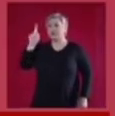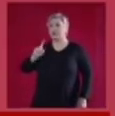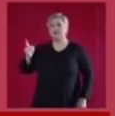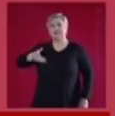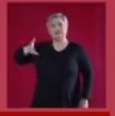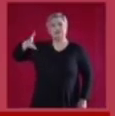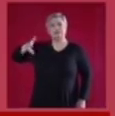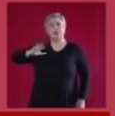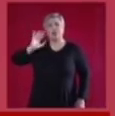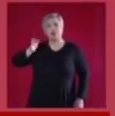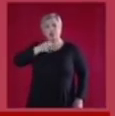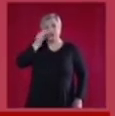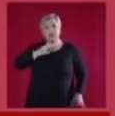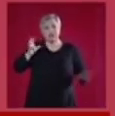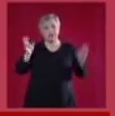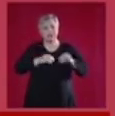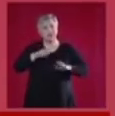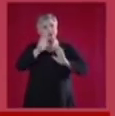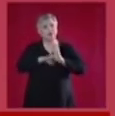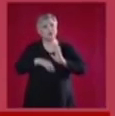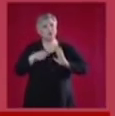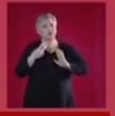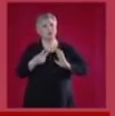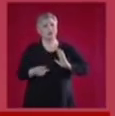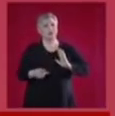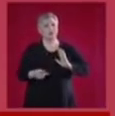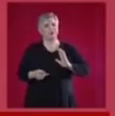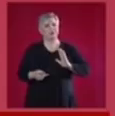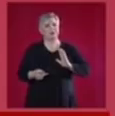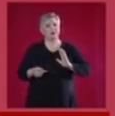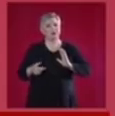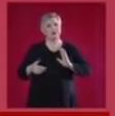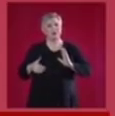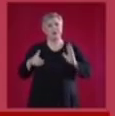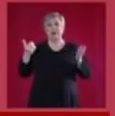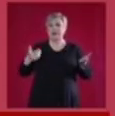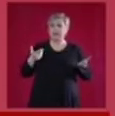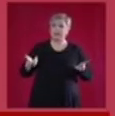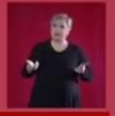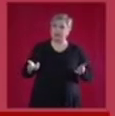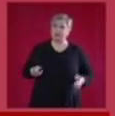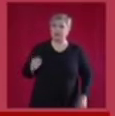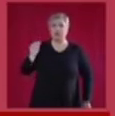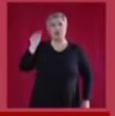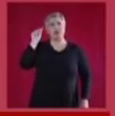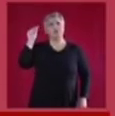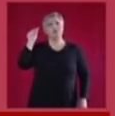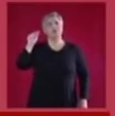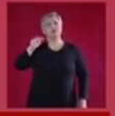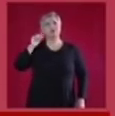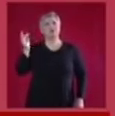του είναι αυτά εις τα οποία αναφέρεται υποσχέσεις ή απειλές